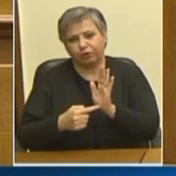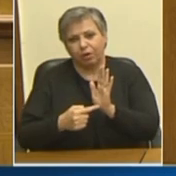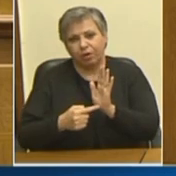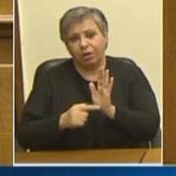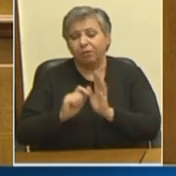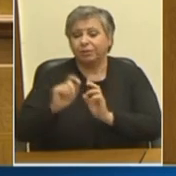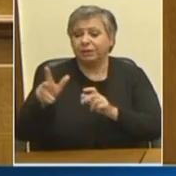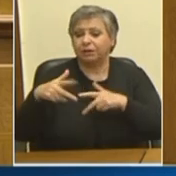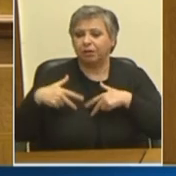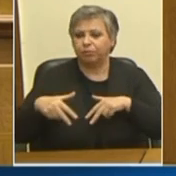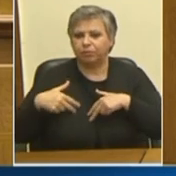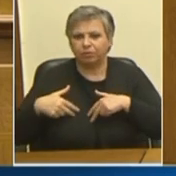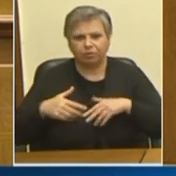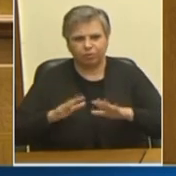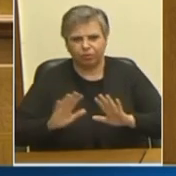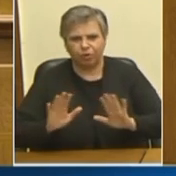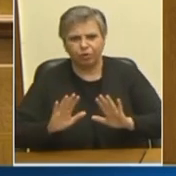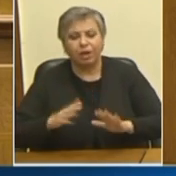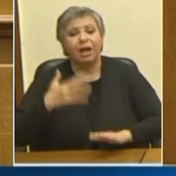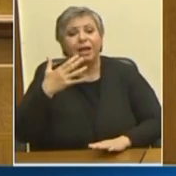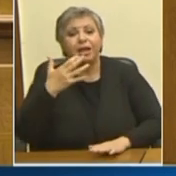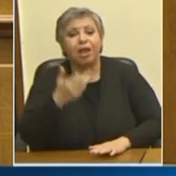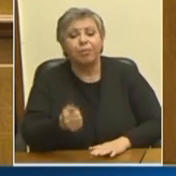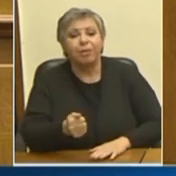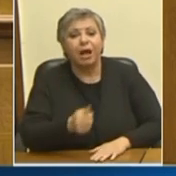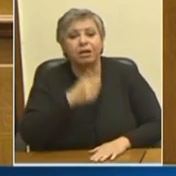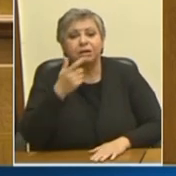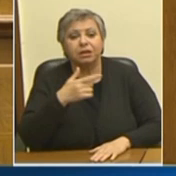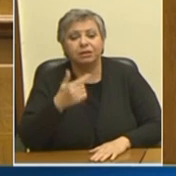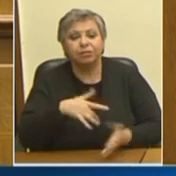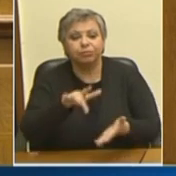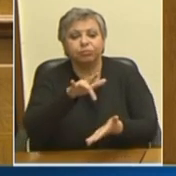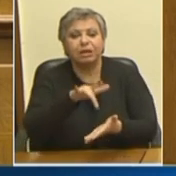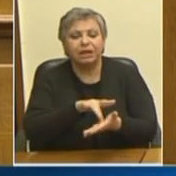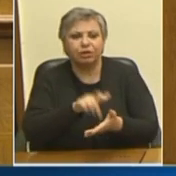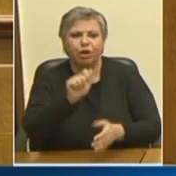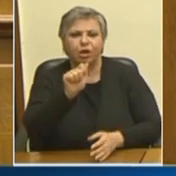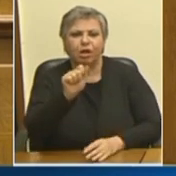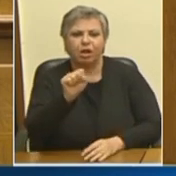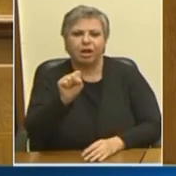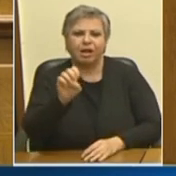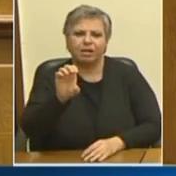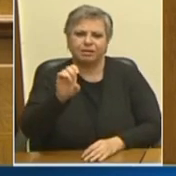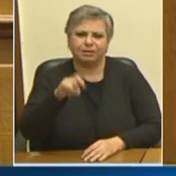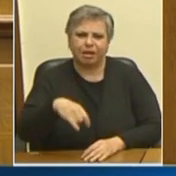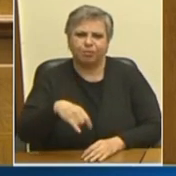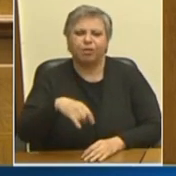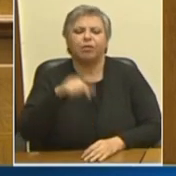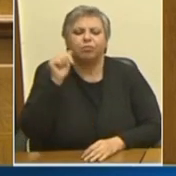υπάρχει ΑΣΕΠ, ποιο είναι το νόημα του να μεσολαβούν οι βουλευτές ή τα κόμματα για φιλίες και για